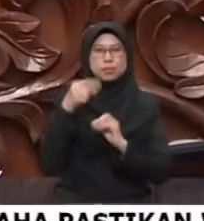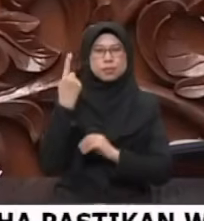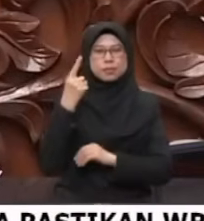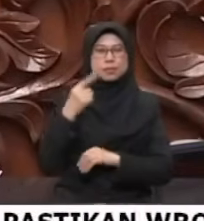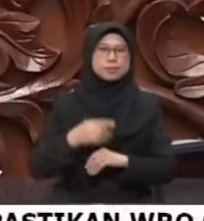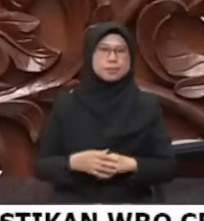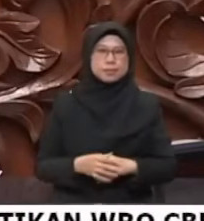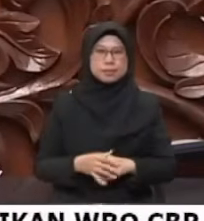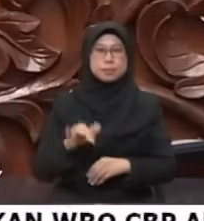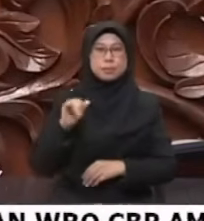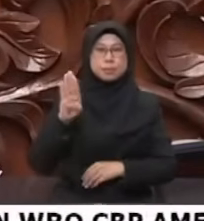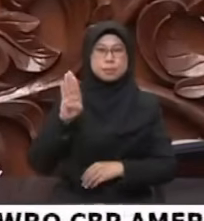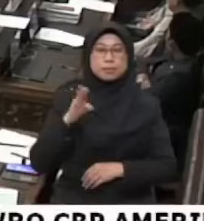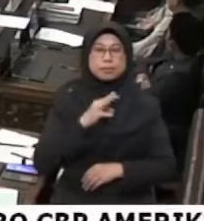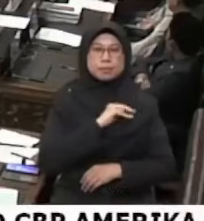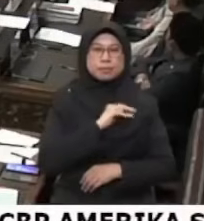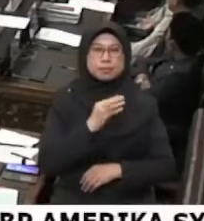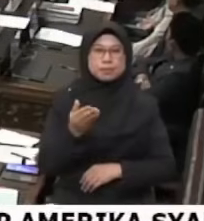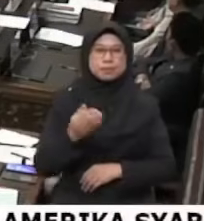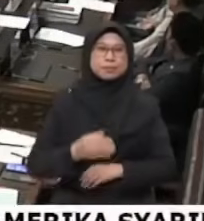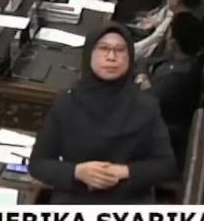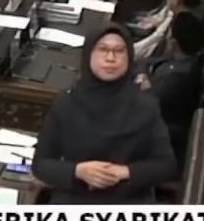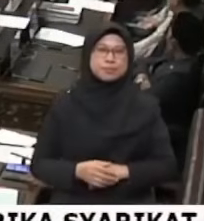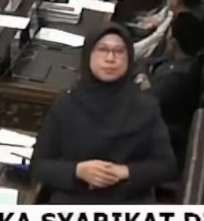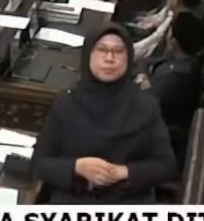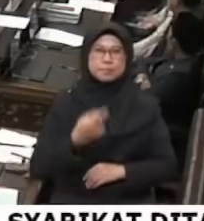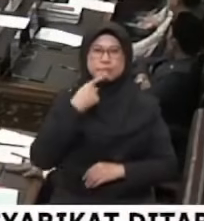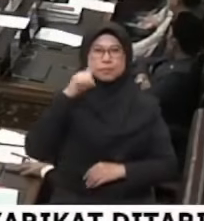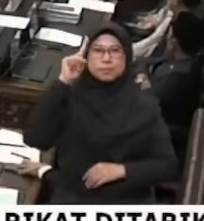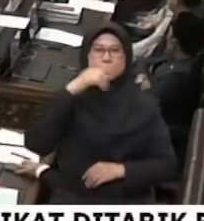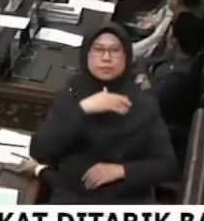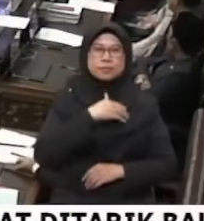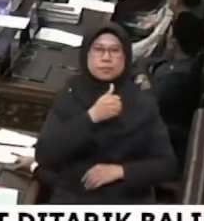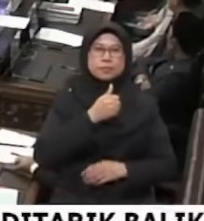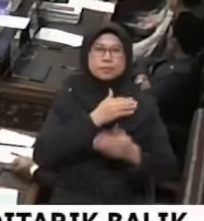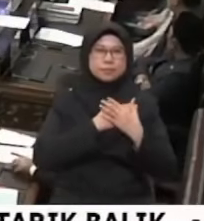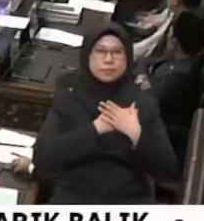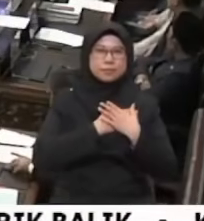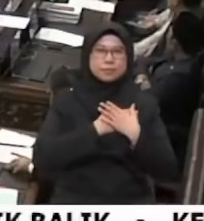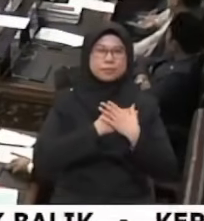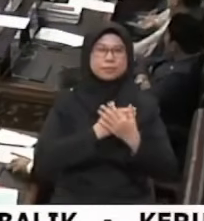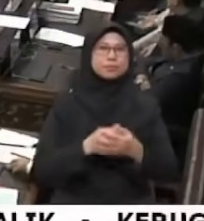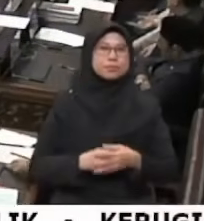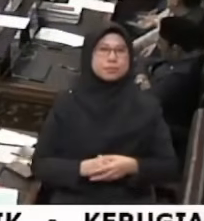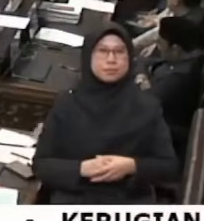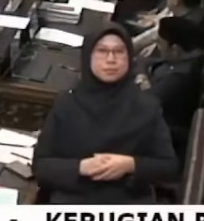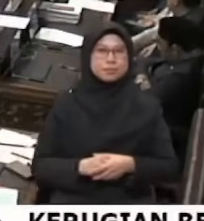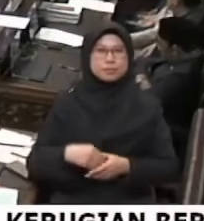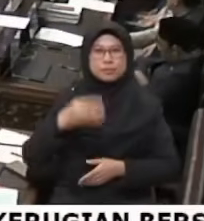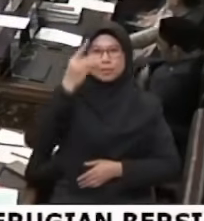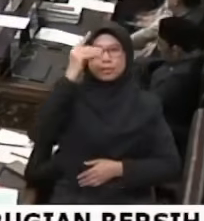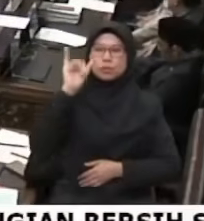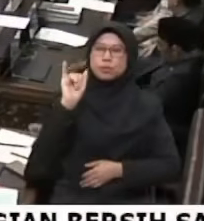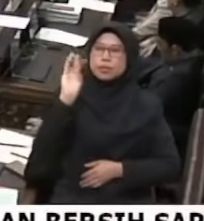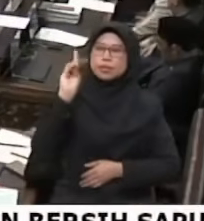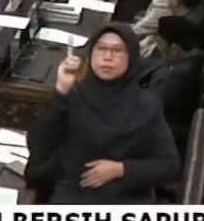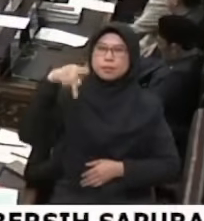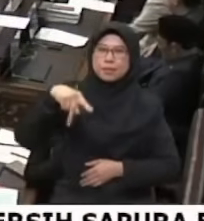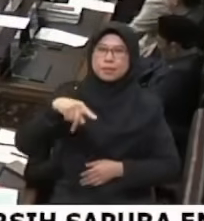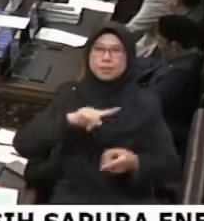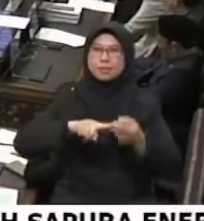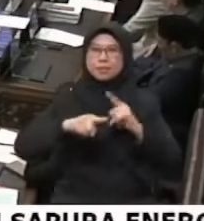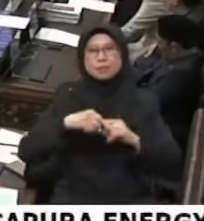11 menteri Bismillahirrahmanirrahim untuk yang dipertua sahabat saya